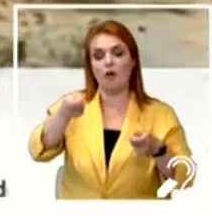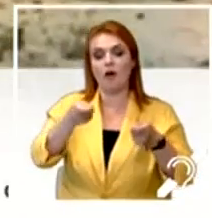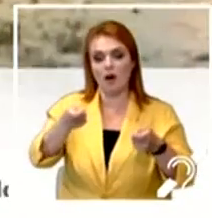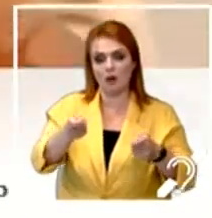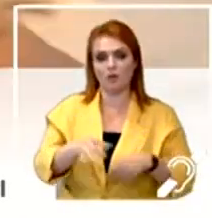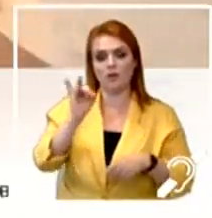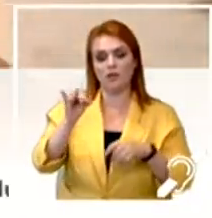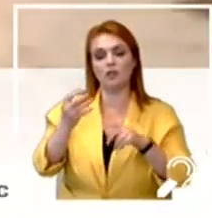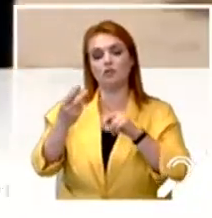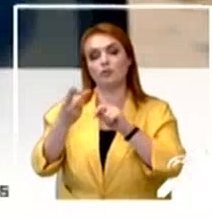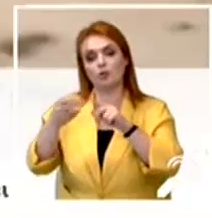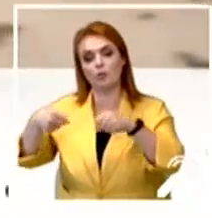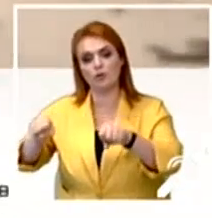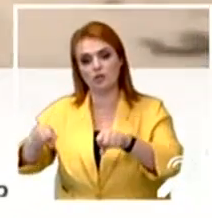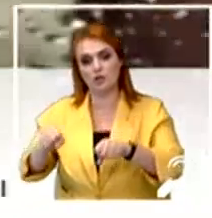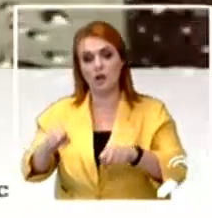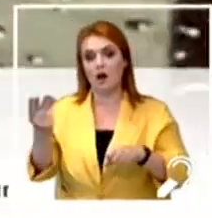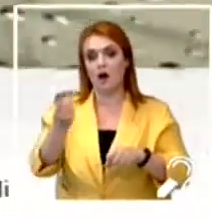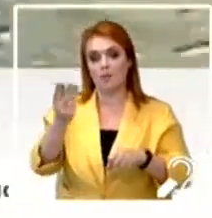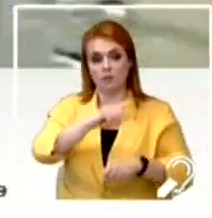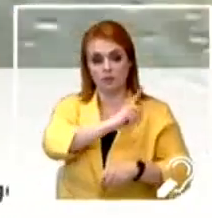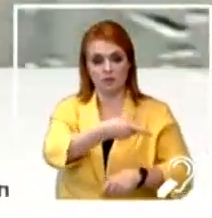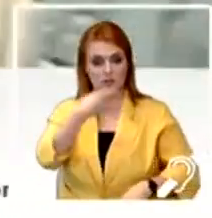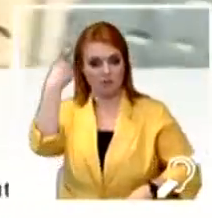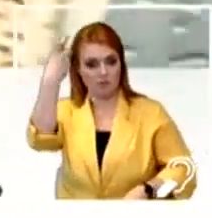un motociclist, ambii beți criță.